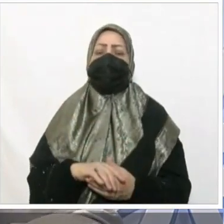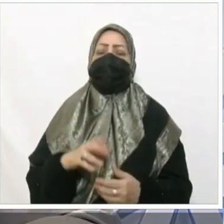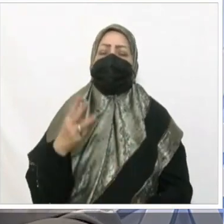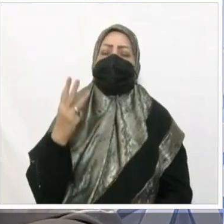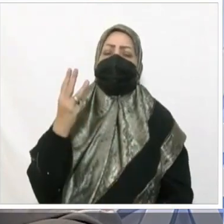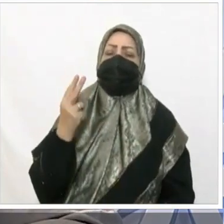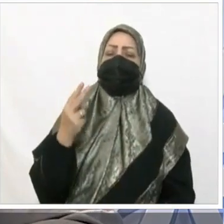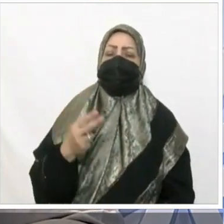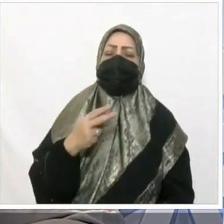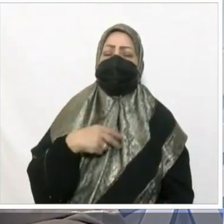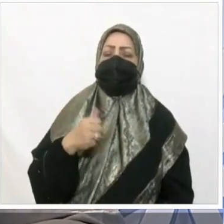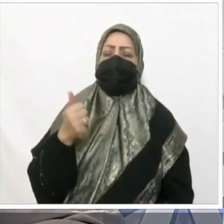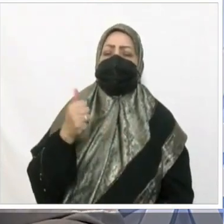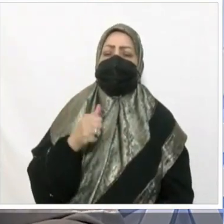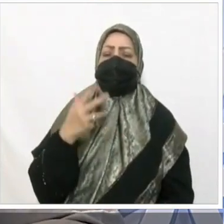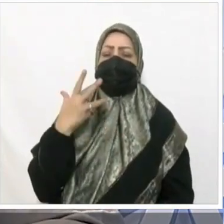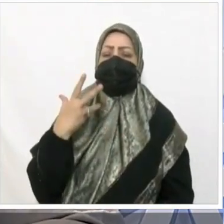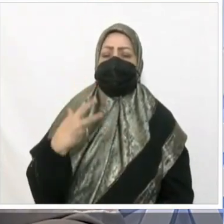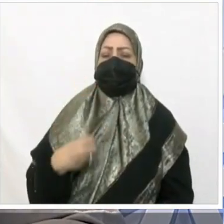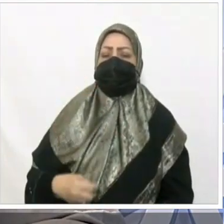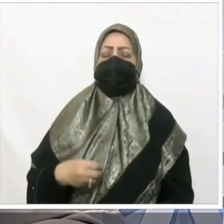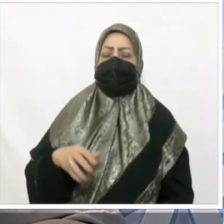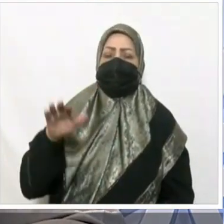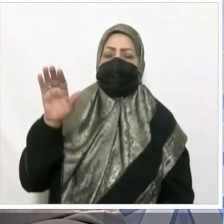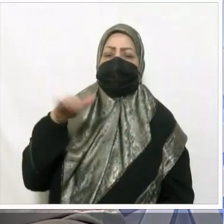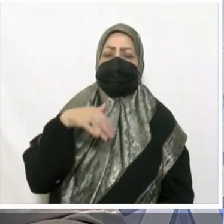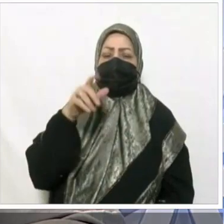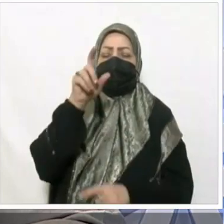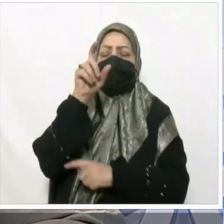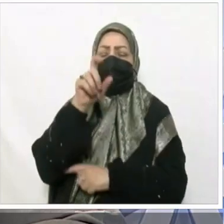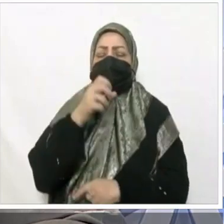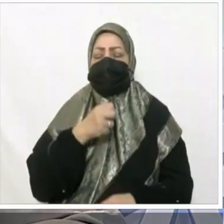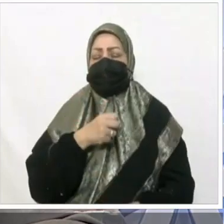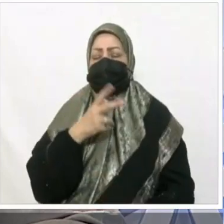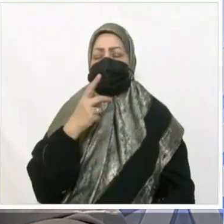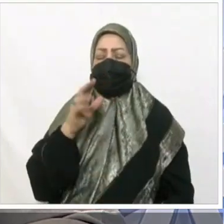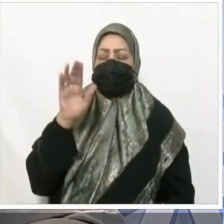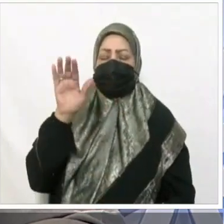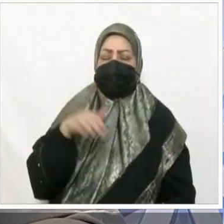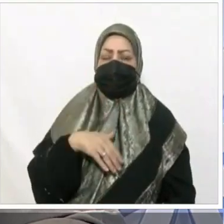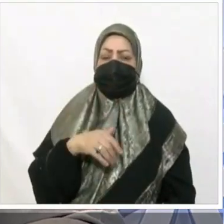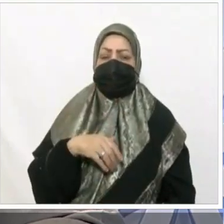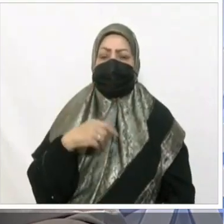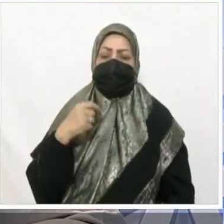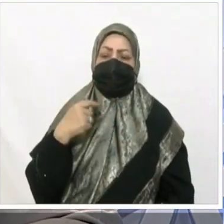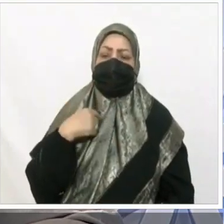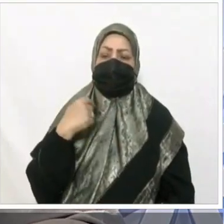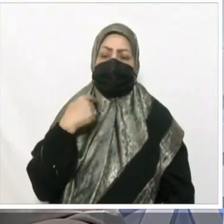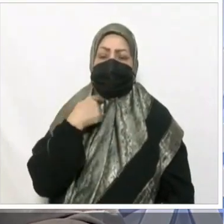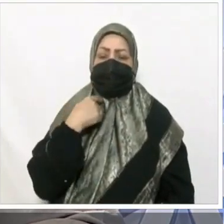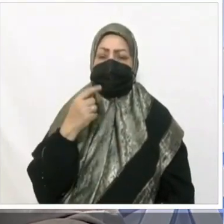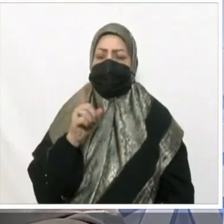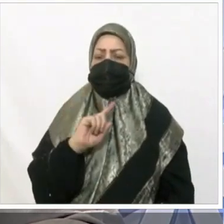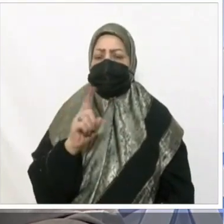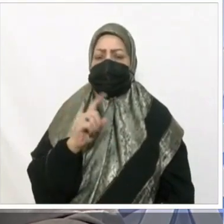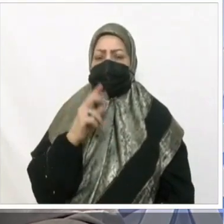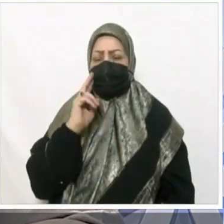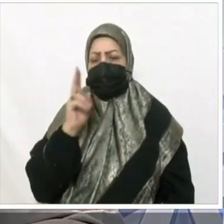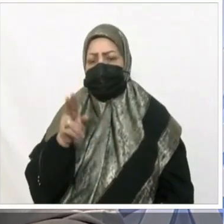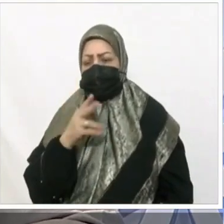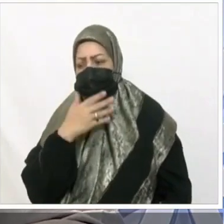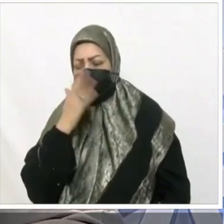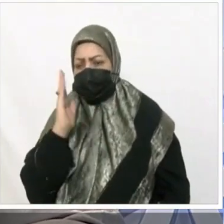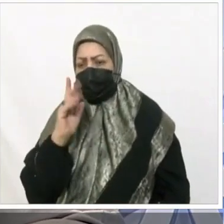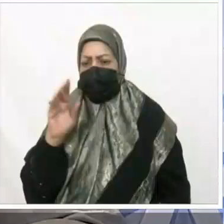وبالتالي أحاديث النبي صلى الله عليه وسلم لا تؤخذ هكذا، أن يأتي الإنسان إلى حديث من مجموعة أحاديث